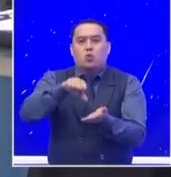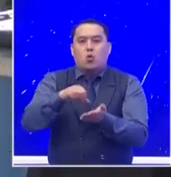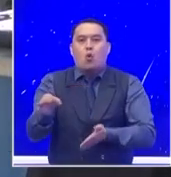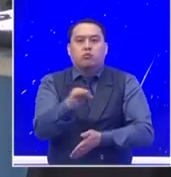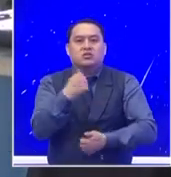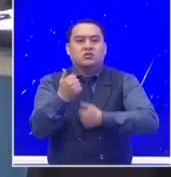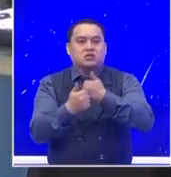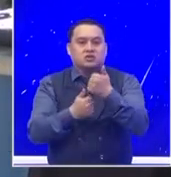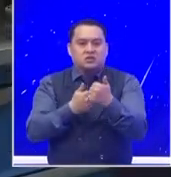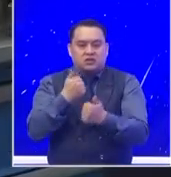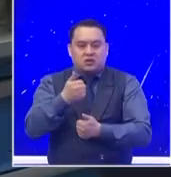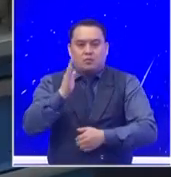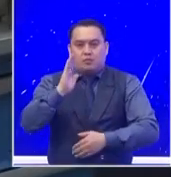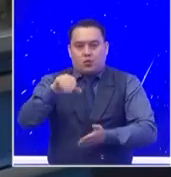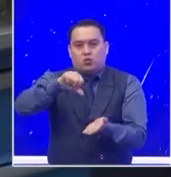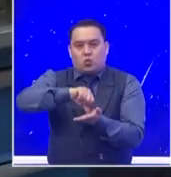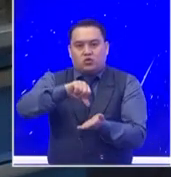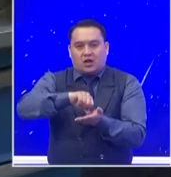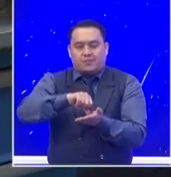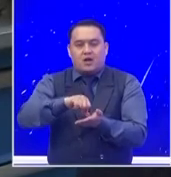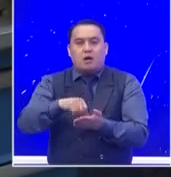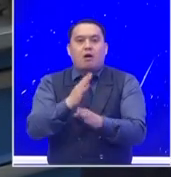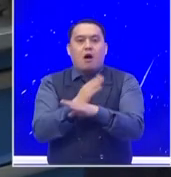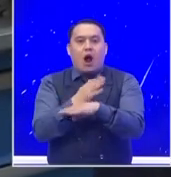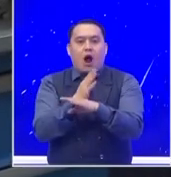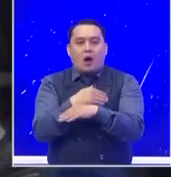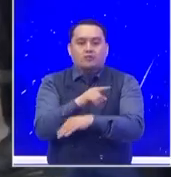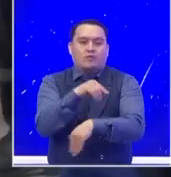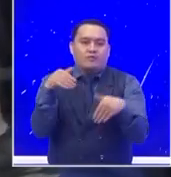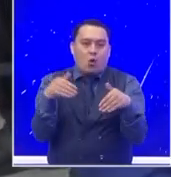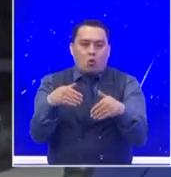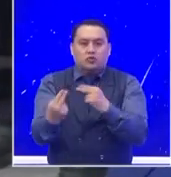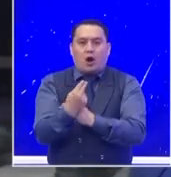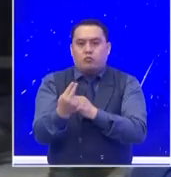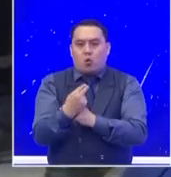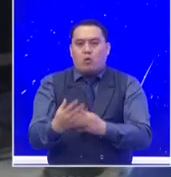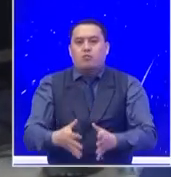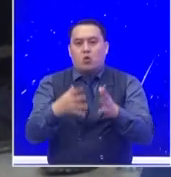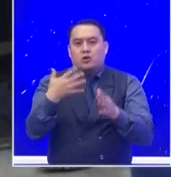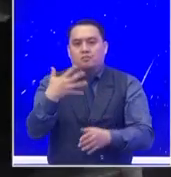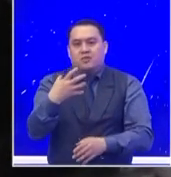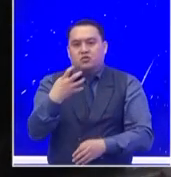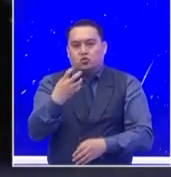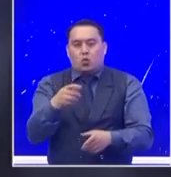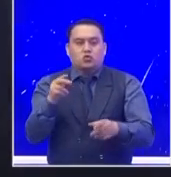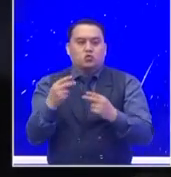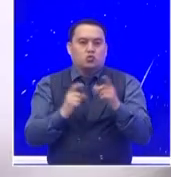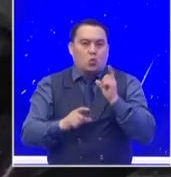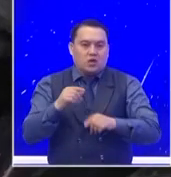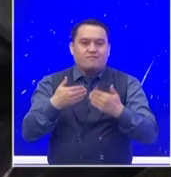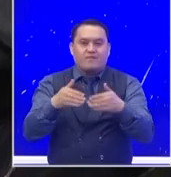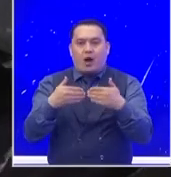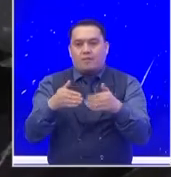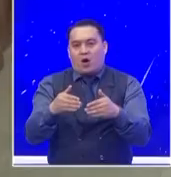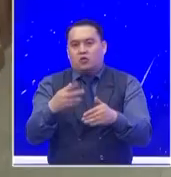областной чемпионат по World Skills. Добавим, всего в Капшагайском многопрофильном колледже обучается более 500 студентов. Ежегодно здесь